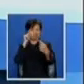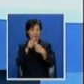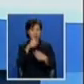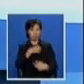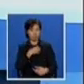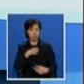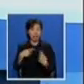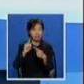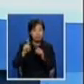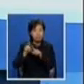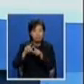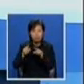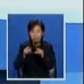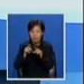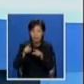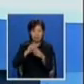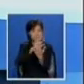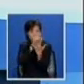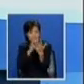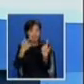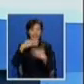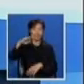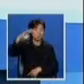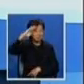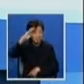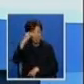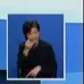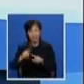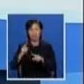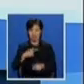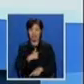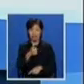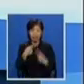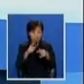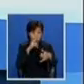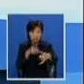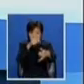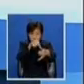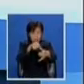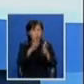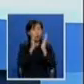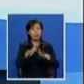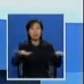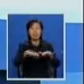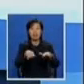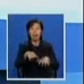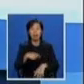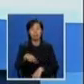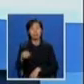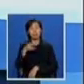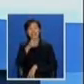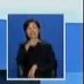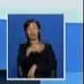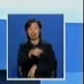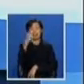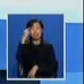ำลังของบ้านเมืองขณะเดียวกันเวลาเหยื่อเป็นประชาชนเองเขาก็หวังว่าการสูญเสียของประชาชนนั้นเนี่ยจะมากดดัน